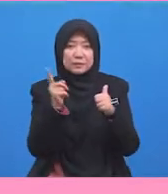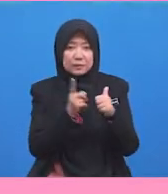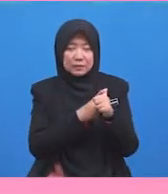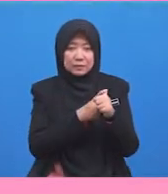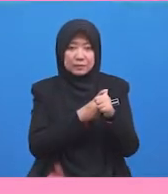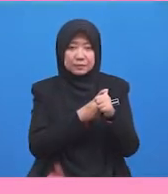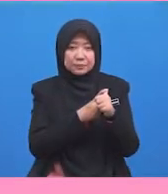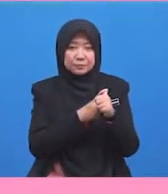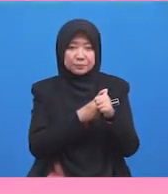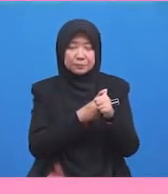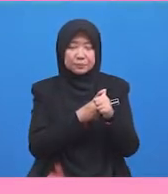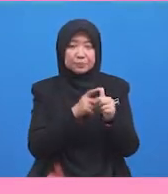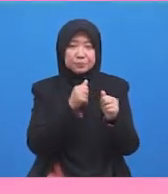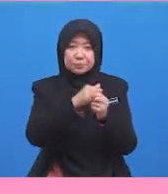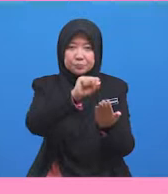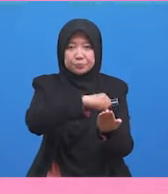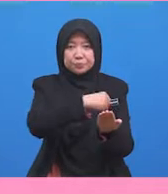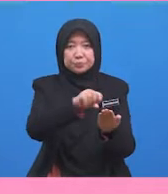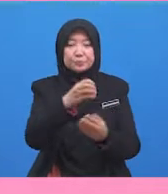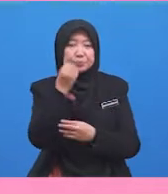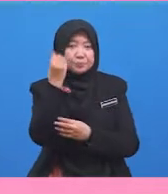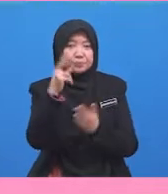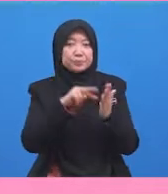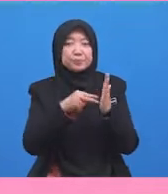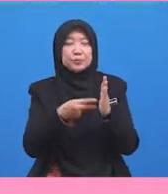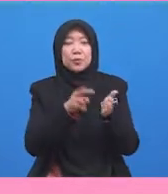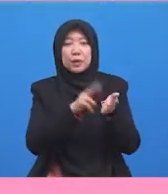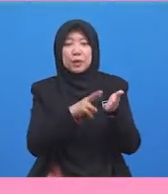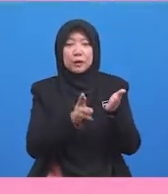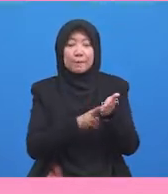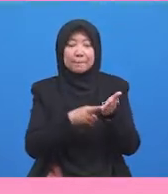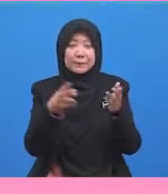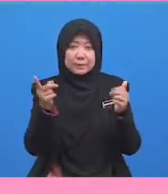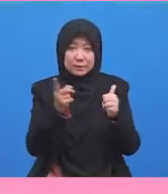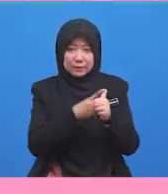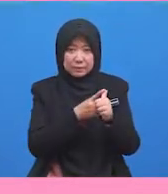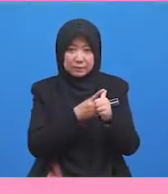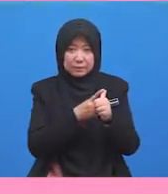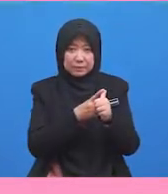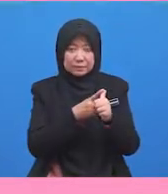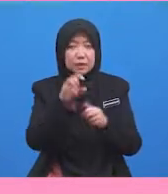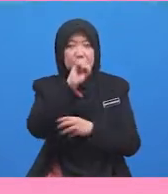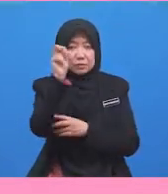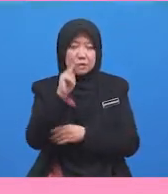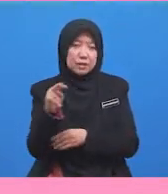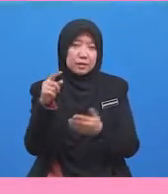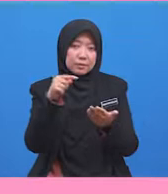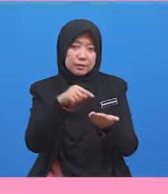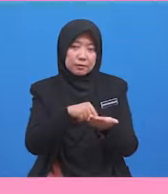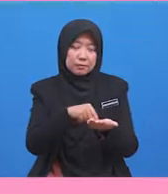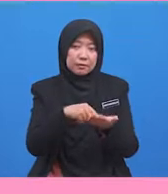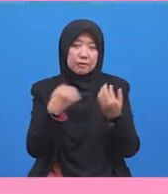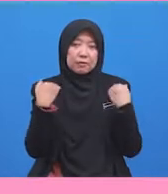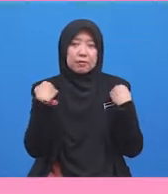Berdasarkan saja berikan maksud rangkap pertama soalan ini mau peruntukkan